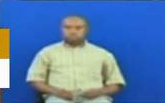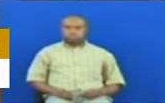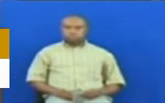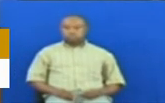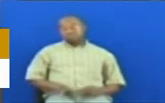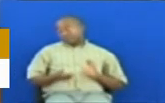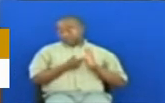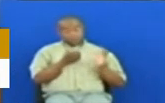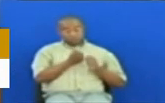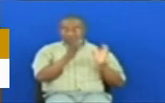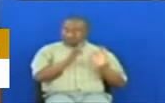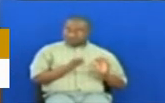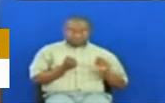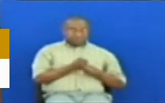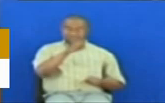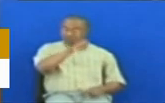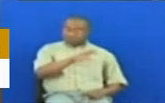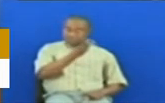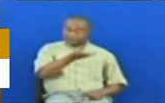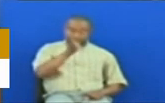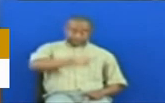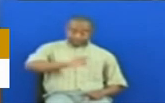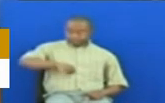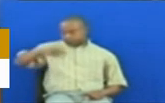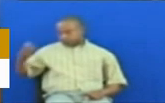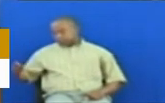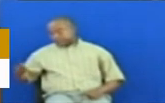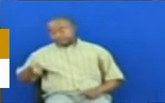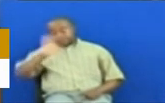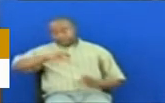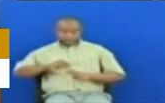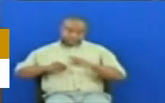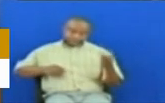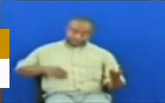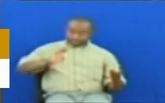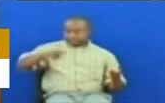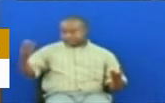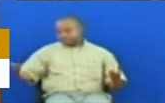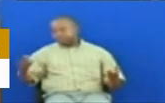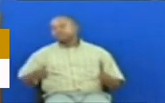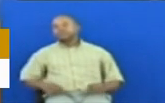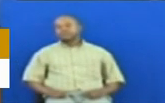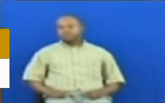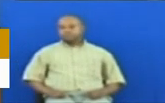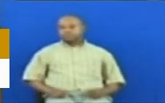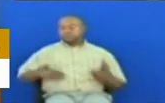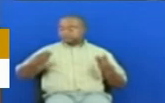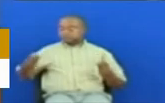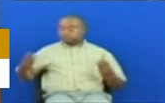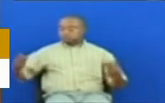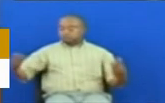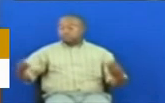umefanya vizuri kiasi gani, haijalishi imekuwa ndio principle yenyewe. Na actually hata hiyo iliyopita ilikuwa inafanya